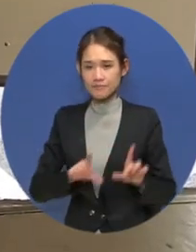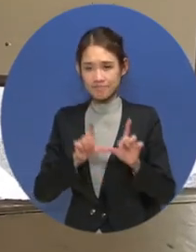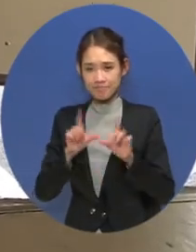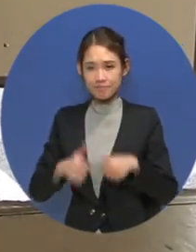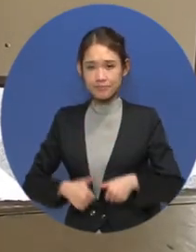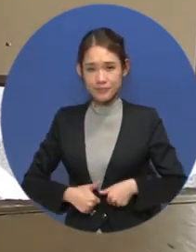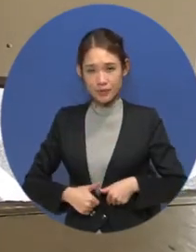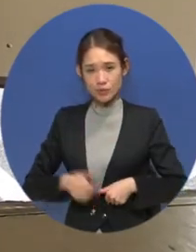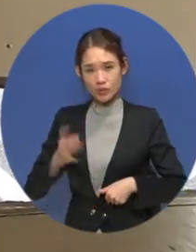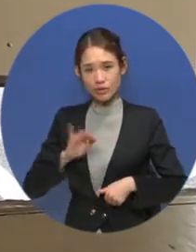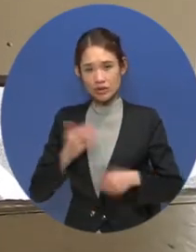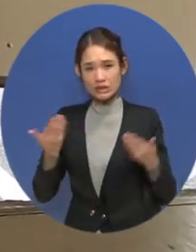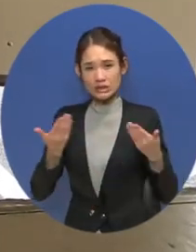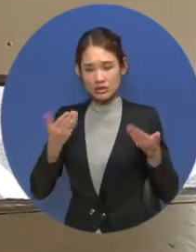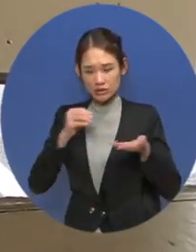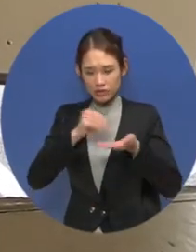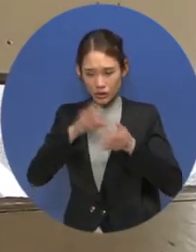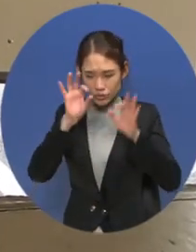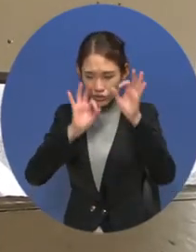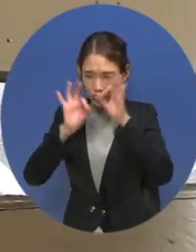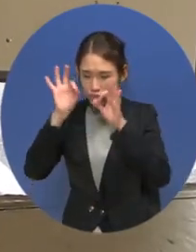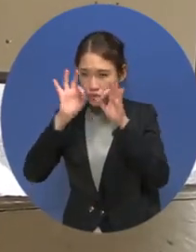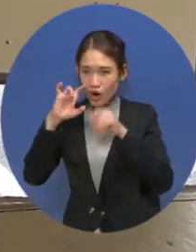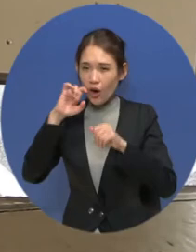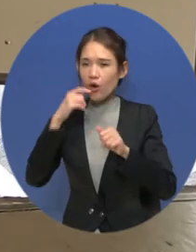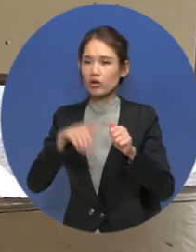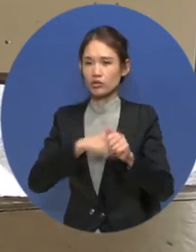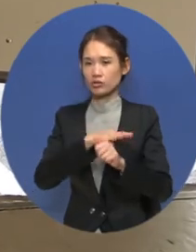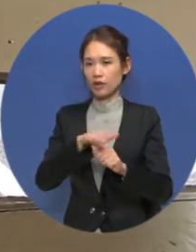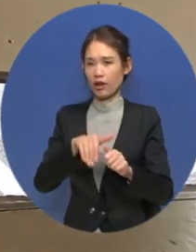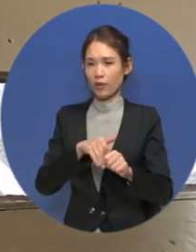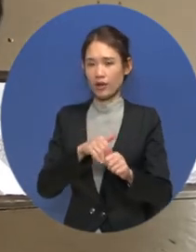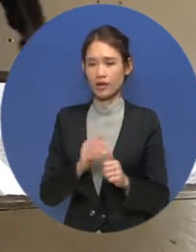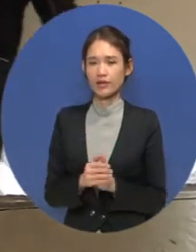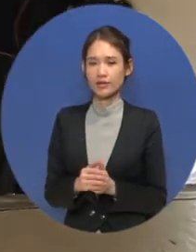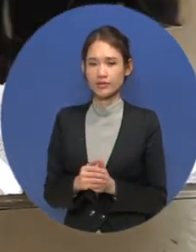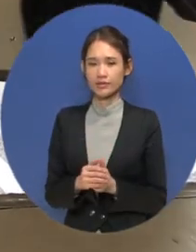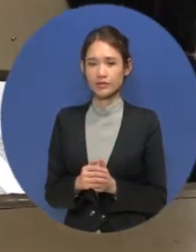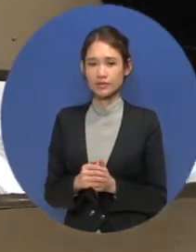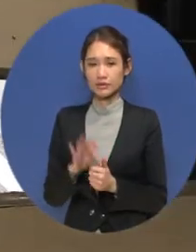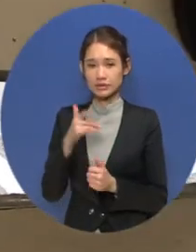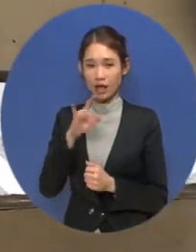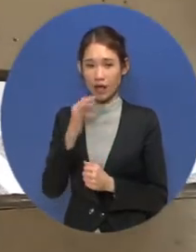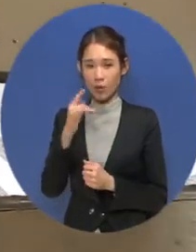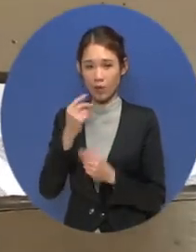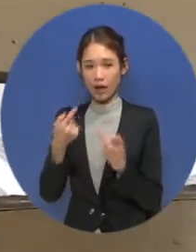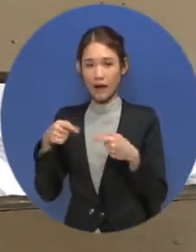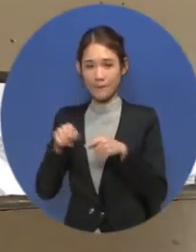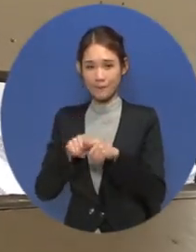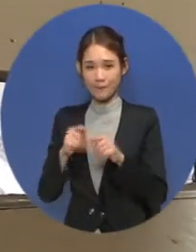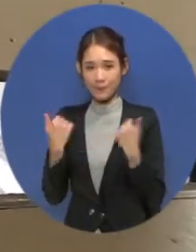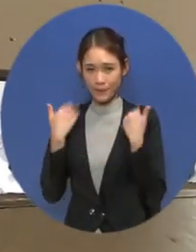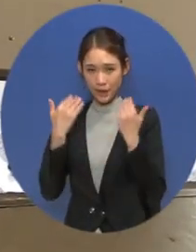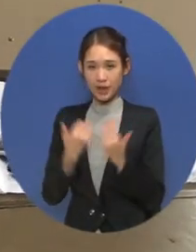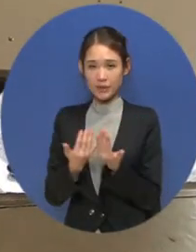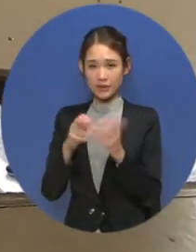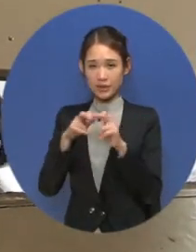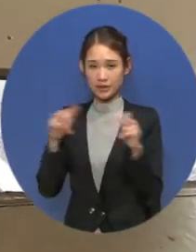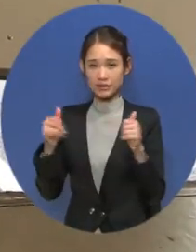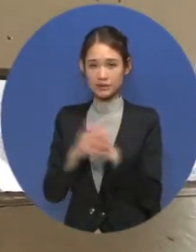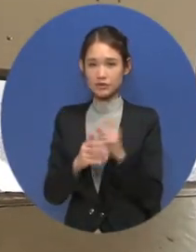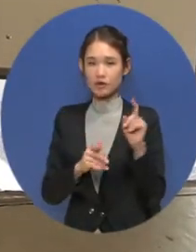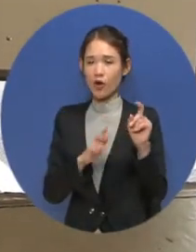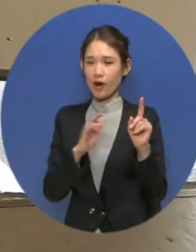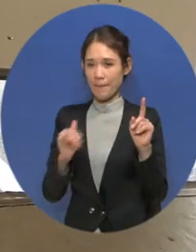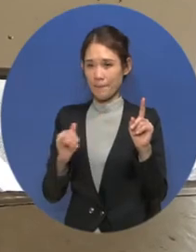하지만 일자리를 찾기가 쉽지 않은 실정입니다. 차오름과 함께하는 발달 장애인은 아직